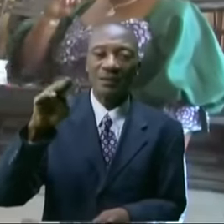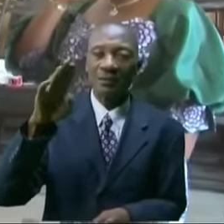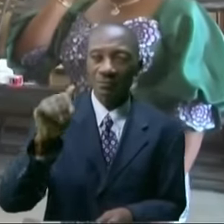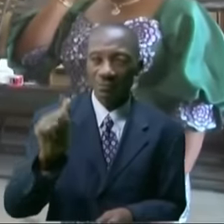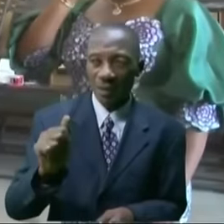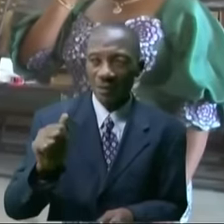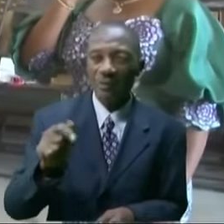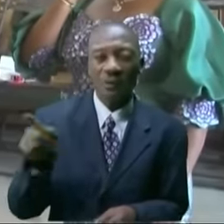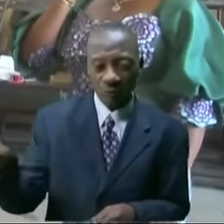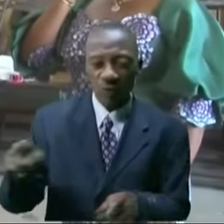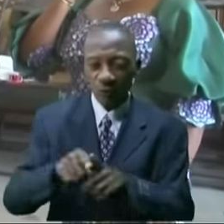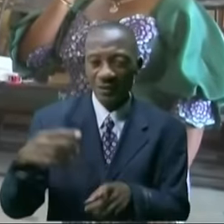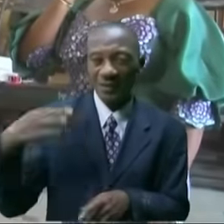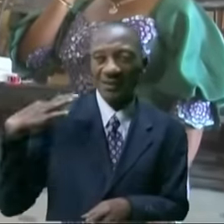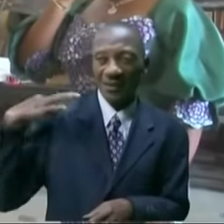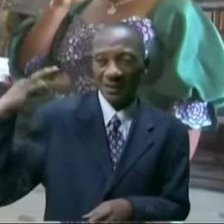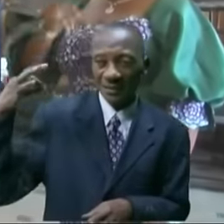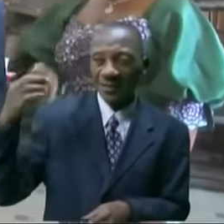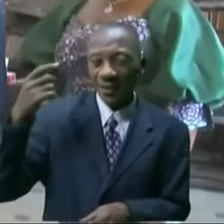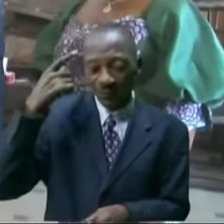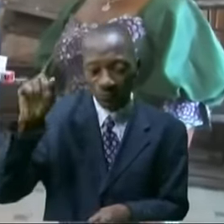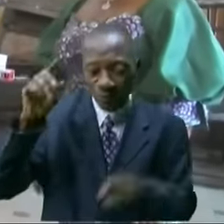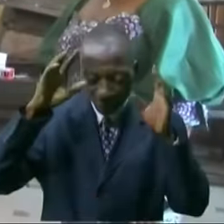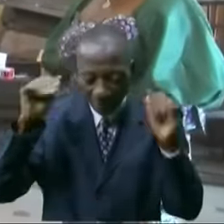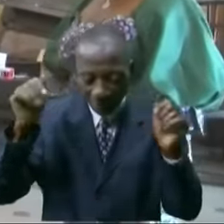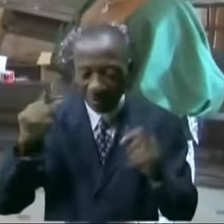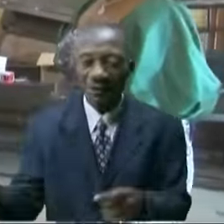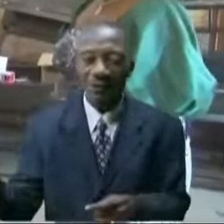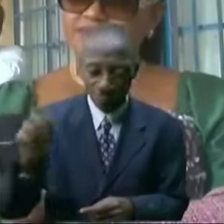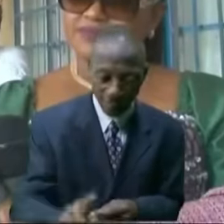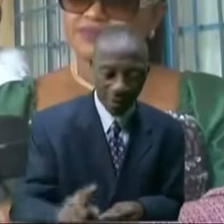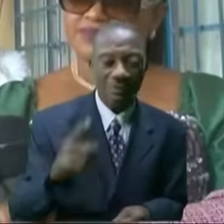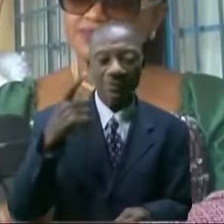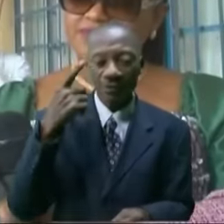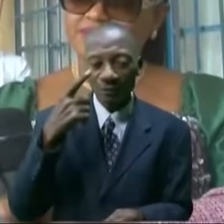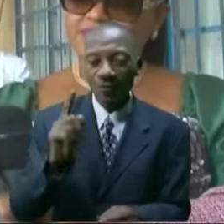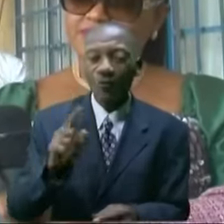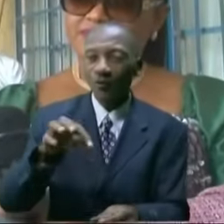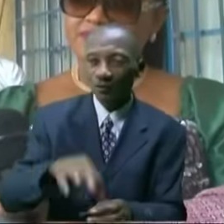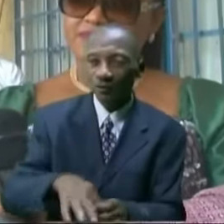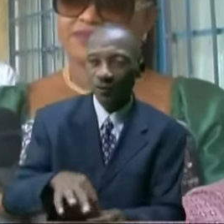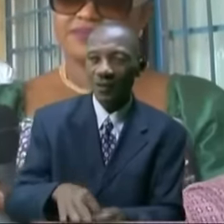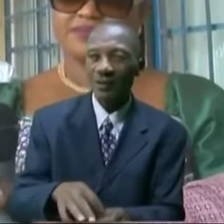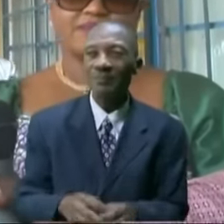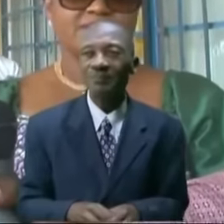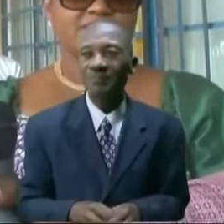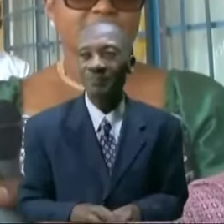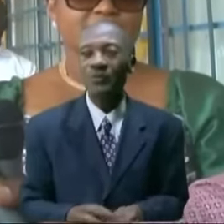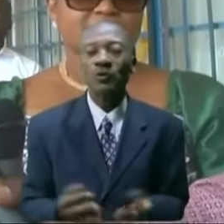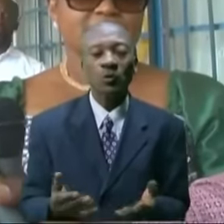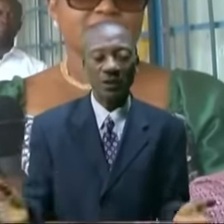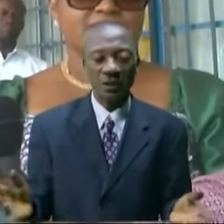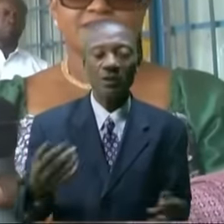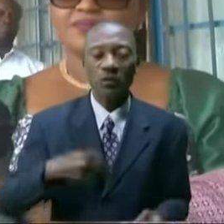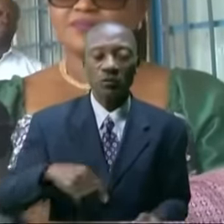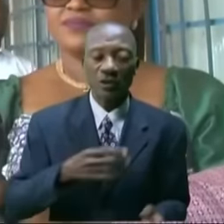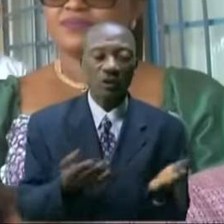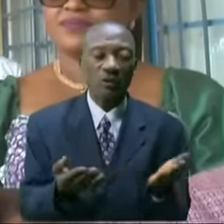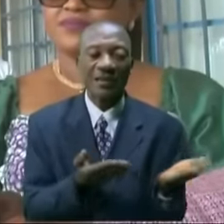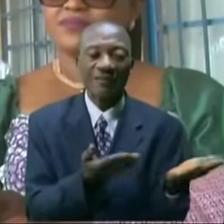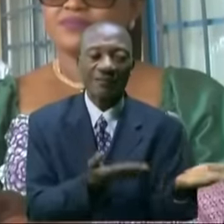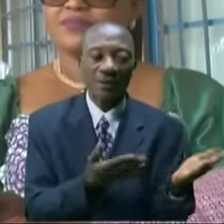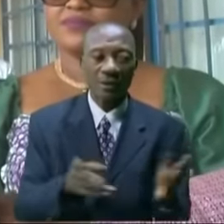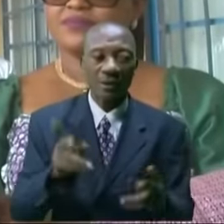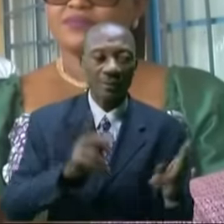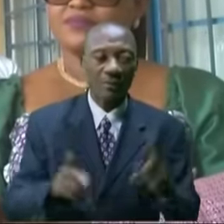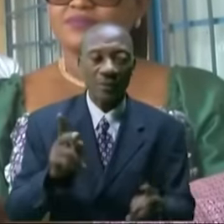élection présidentielle. Il s'est montré à cette occasion confiant. Nous allons observer ce que donnera la compilation et